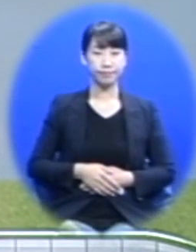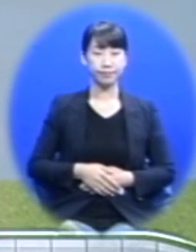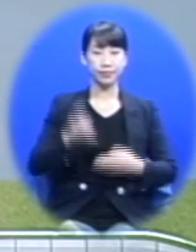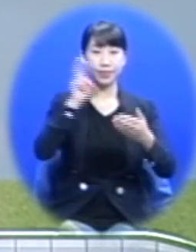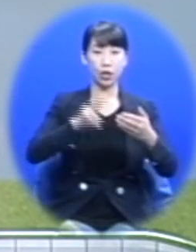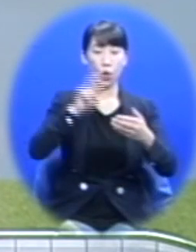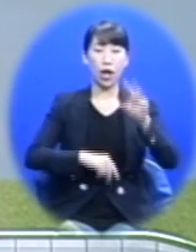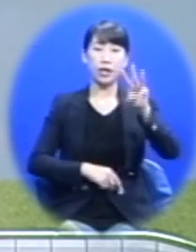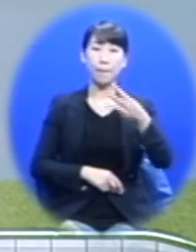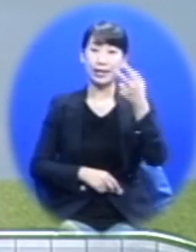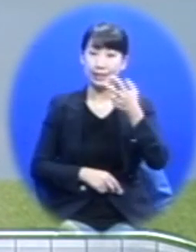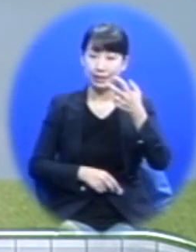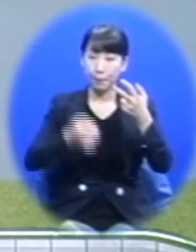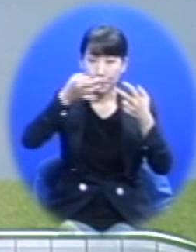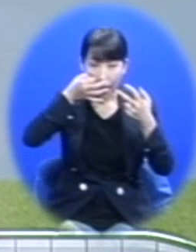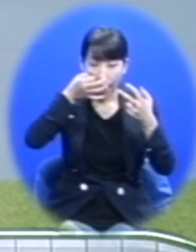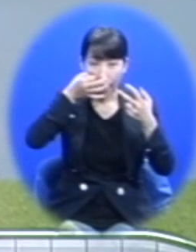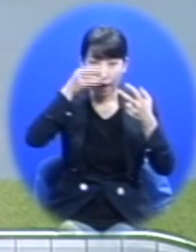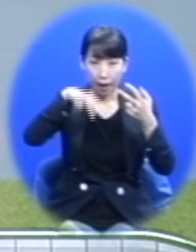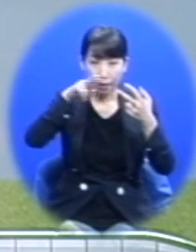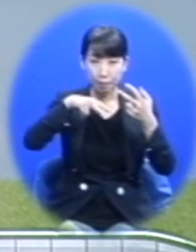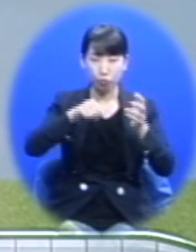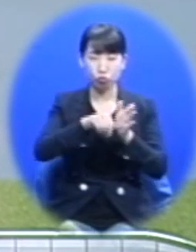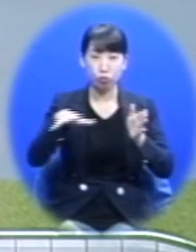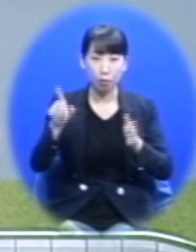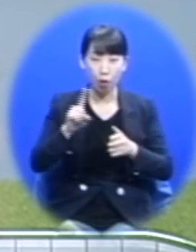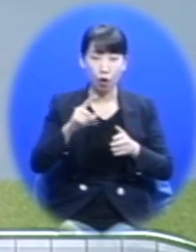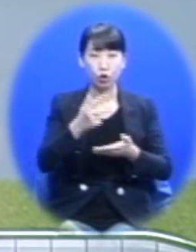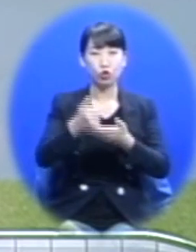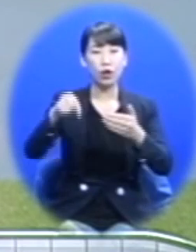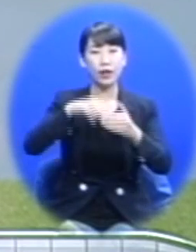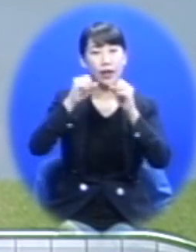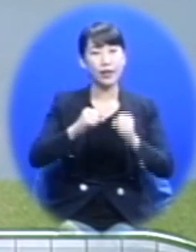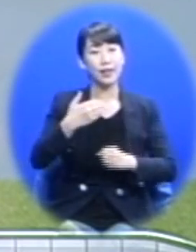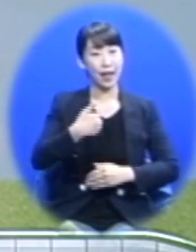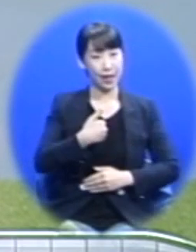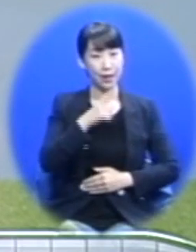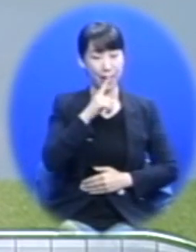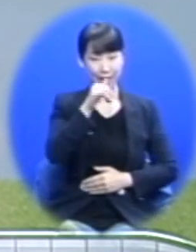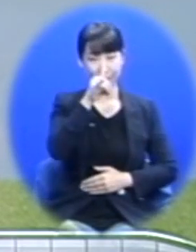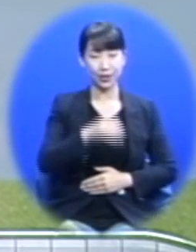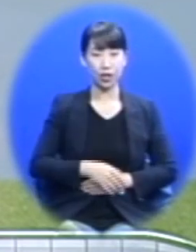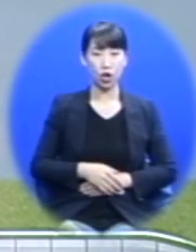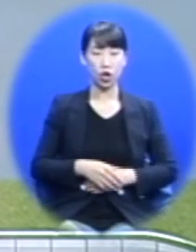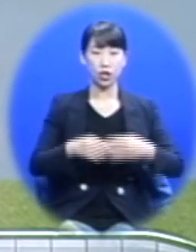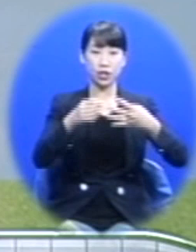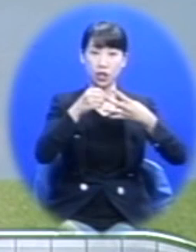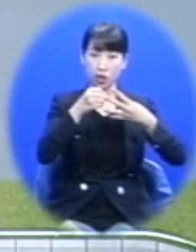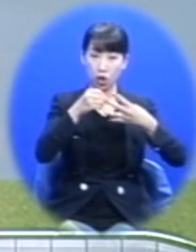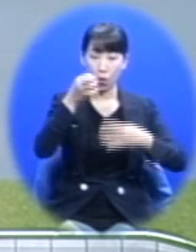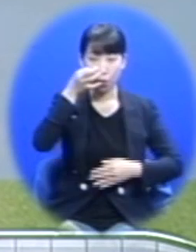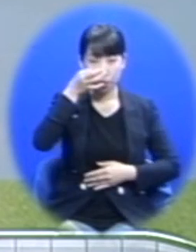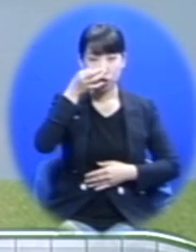찬송가 370장에 보면 유명한 찬송이죠. 주 안에 있는 나에게 그 찬송 2절 가사에